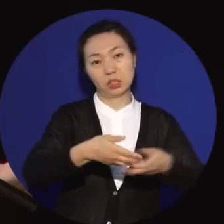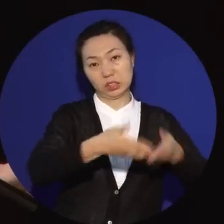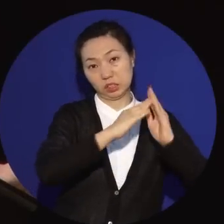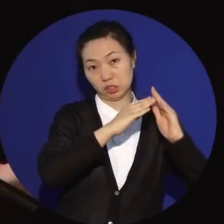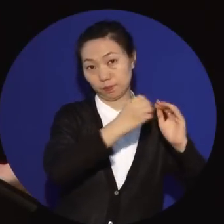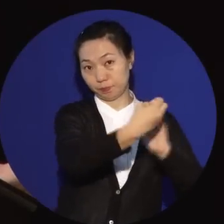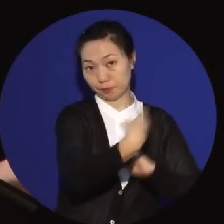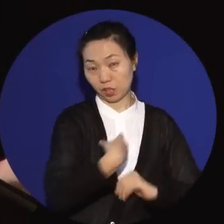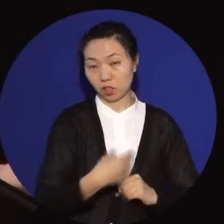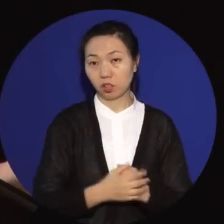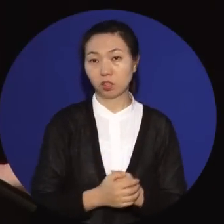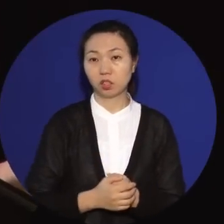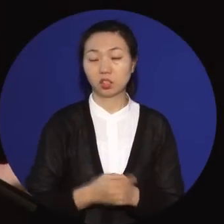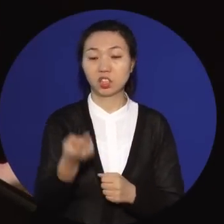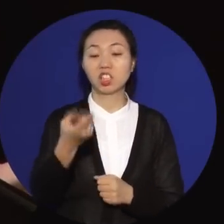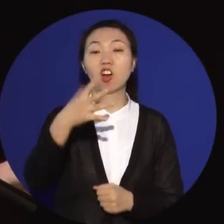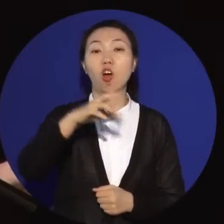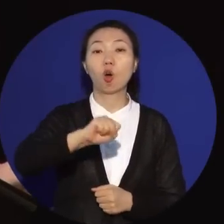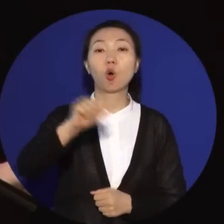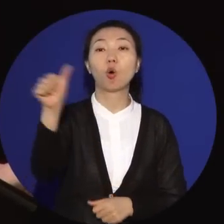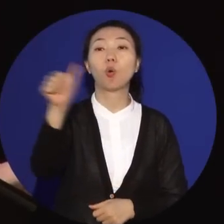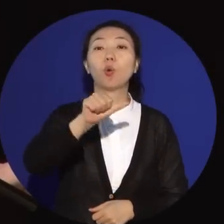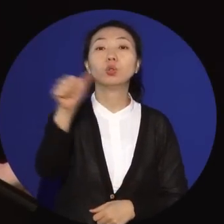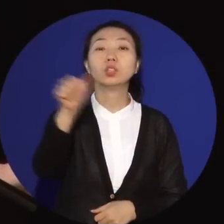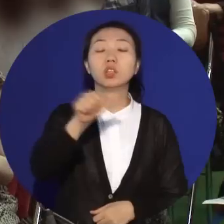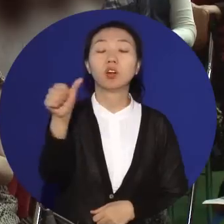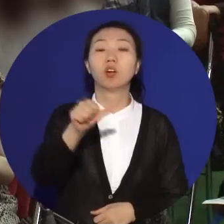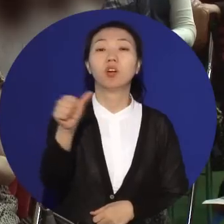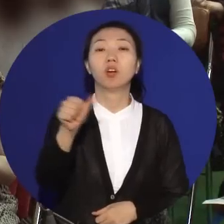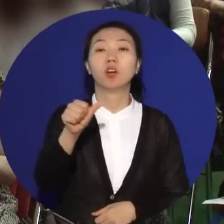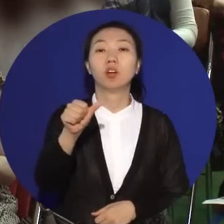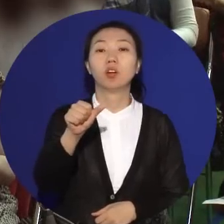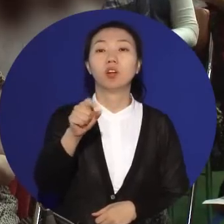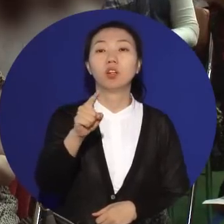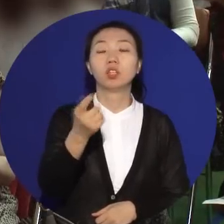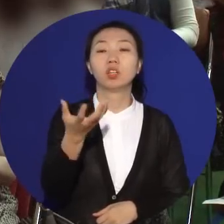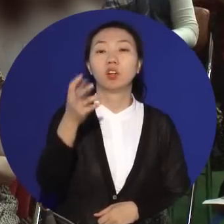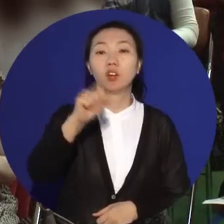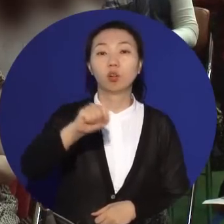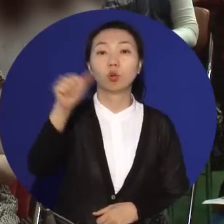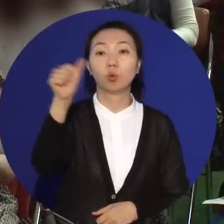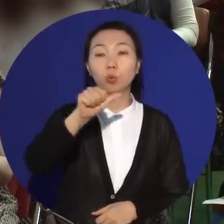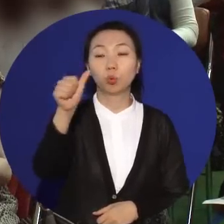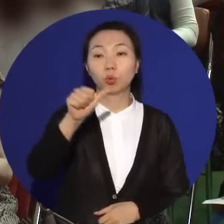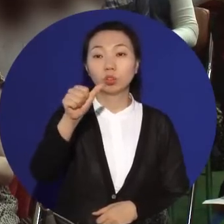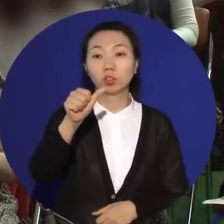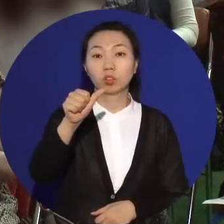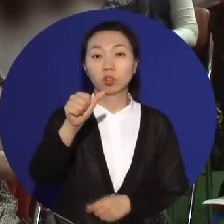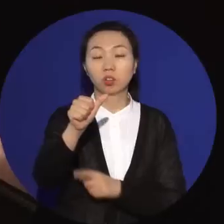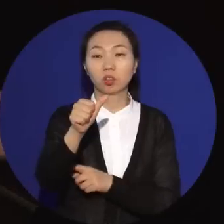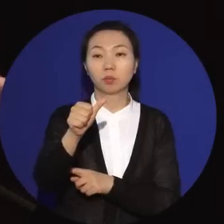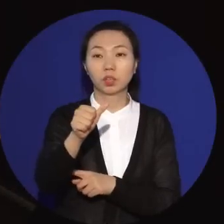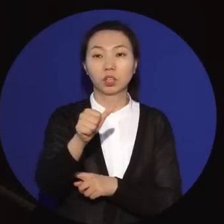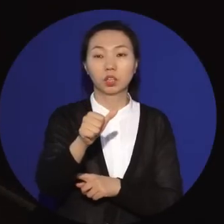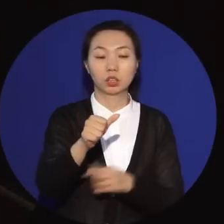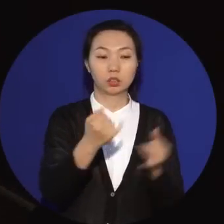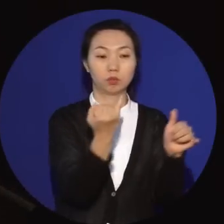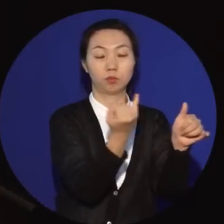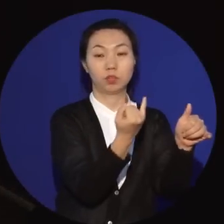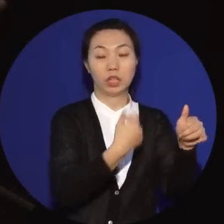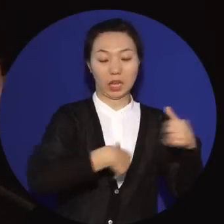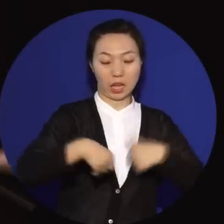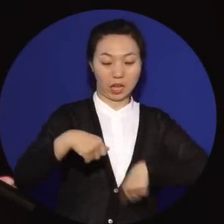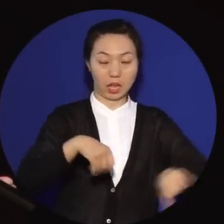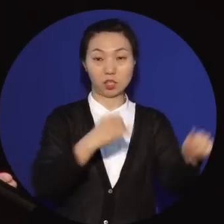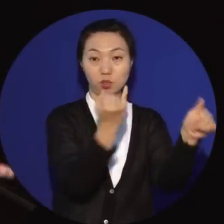그러니까 1억 5천이란 게 뭐예요? 집 저기 저 전세 사는 거예요. 저들 둘이 자기들이